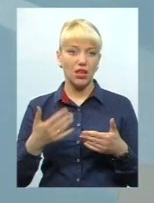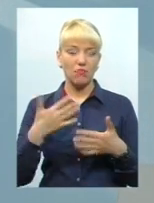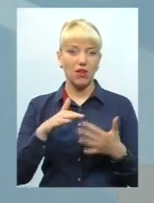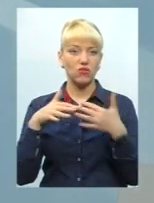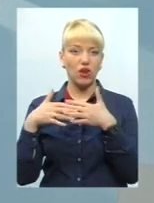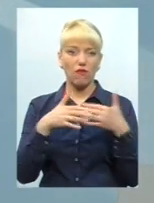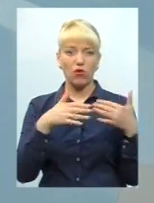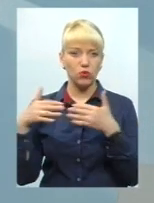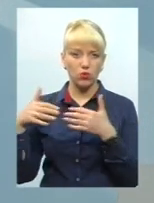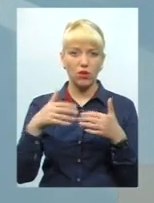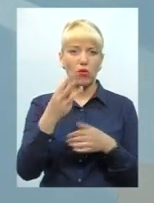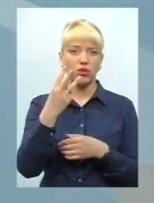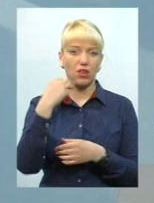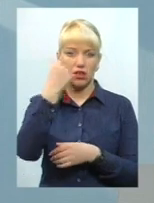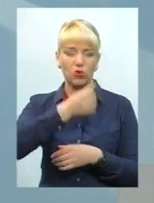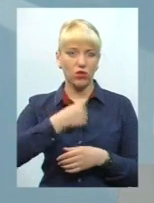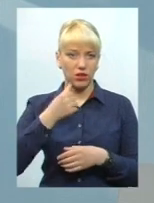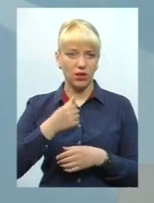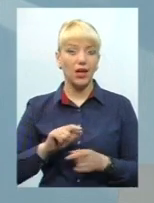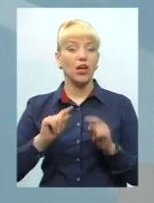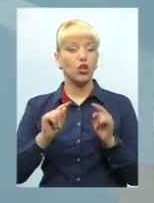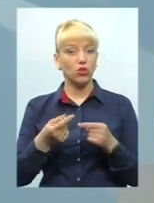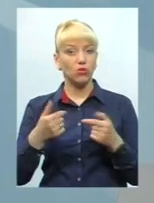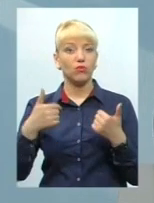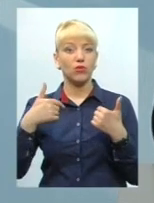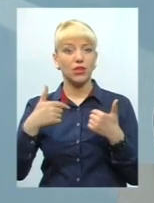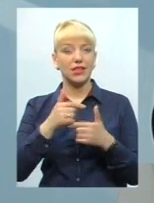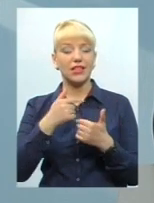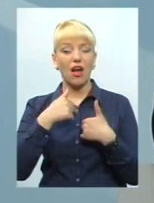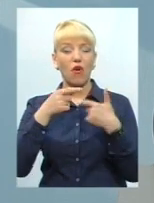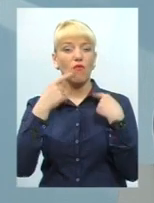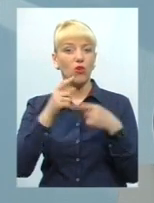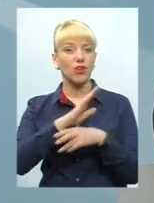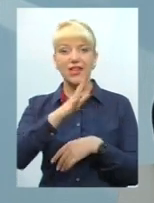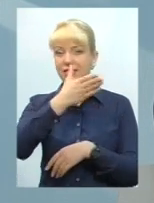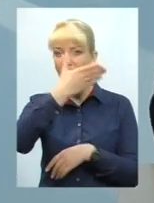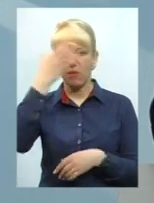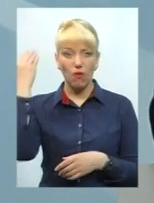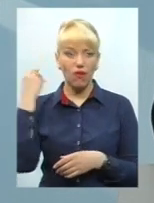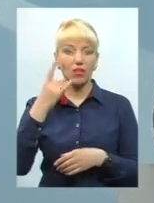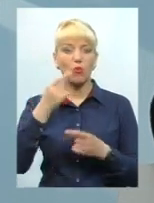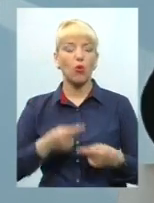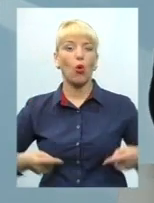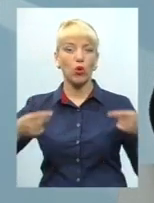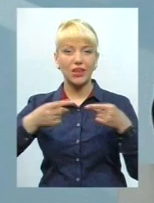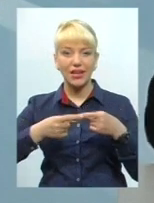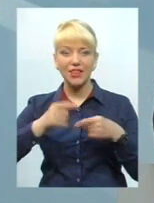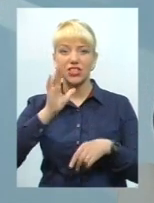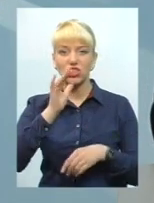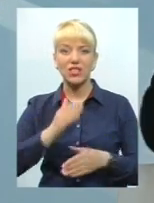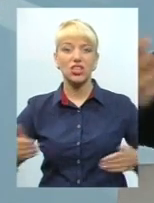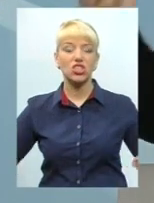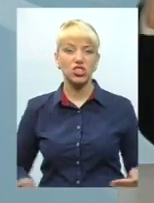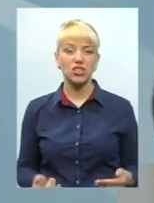уже 3 роки безпосередньо. І тому я кажу, значить, не забувати про конкретний час, жити в